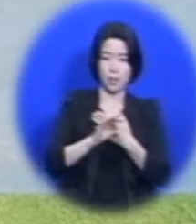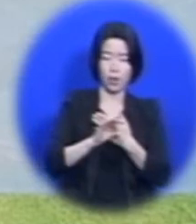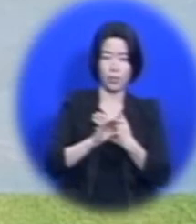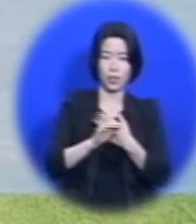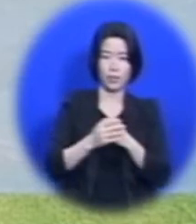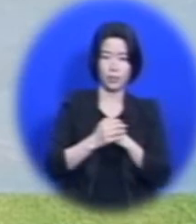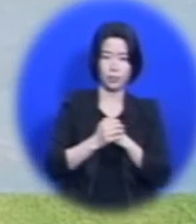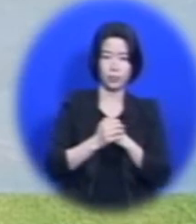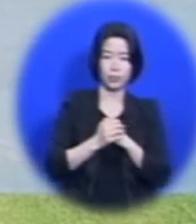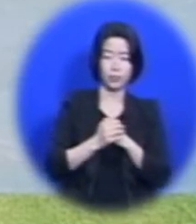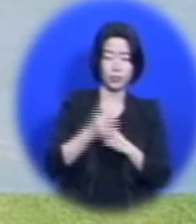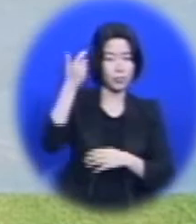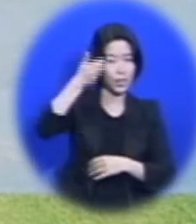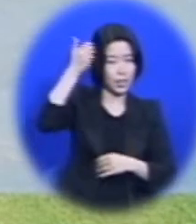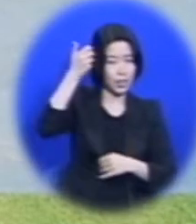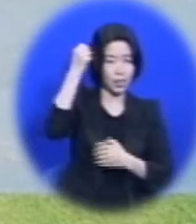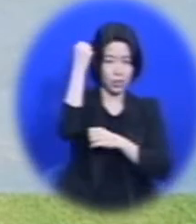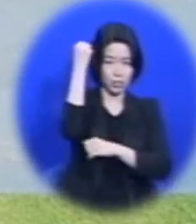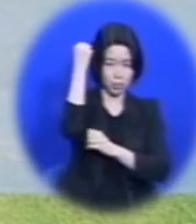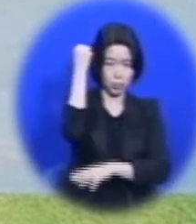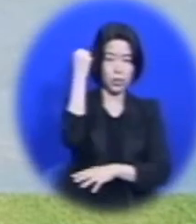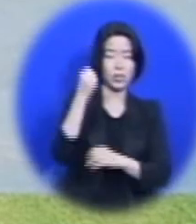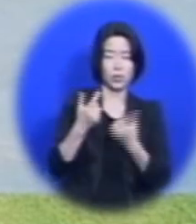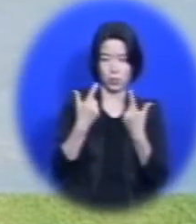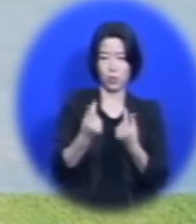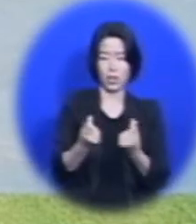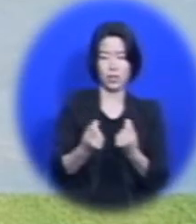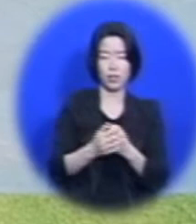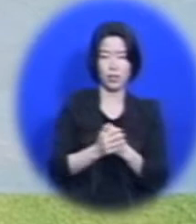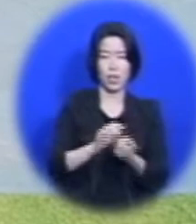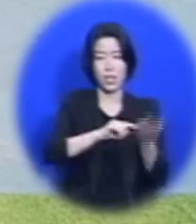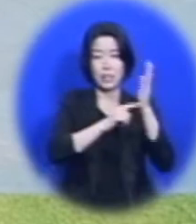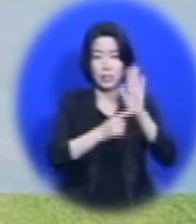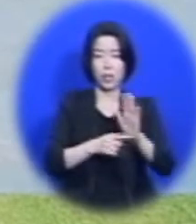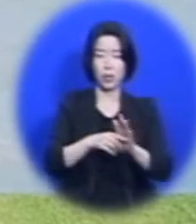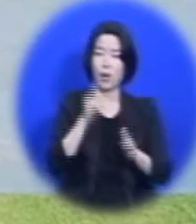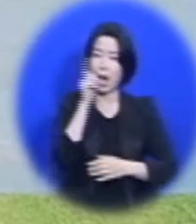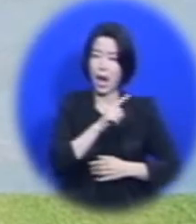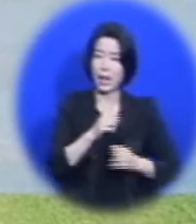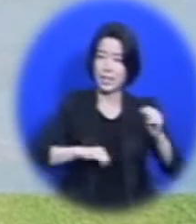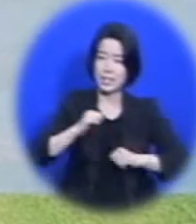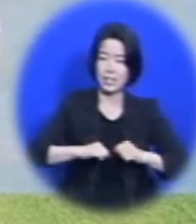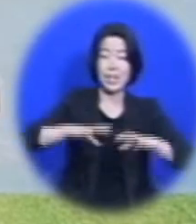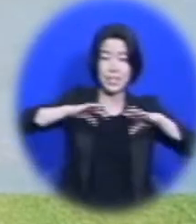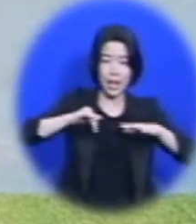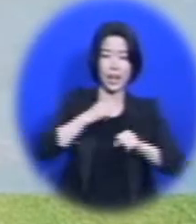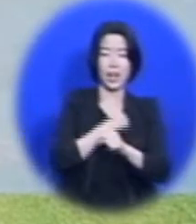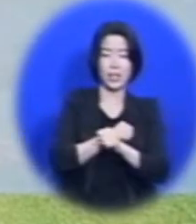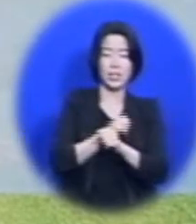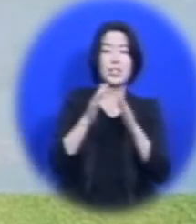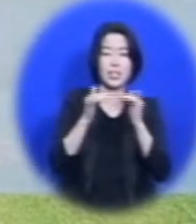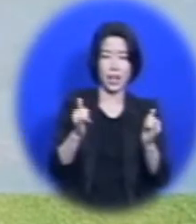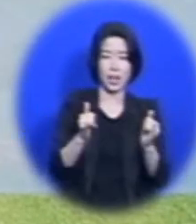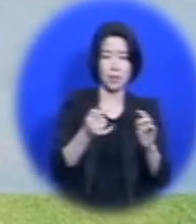두려워한다면 영적인 뿌리로는 똑같은 거예요. 드러내놓고 악한 짓을 하고 자랑하고 다니는